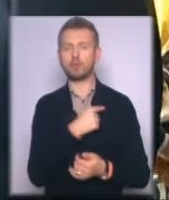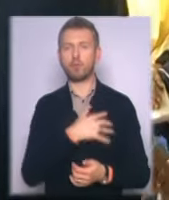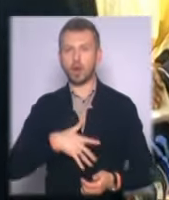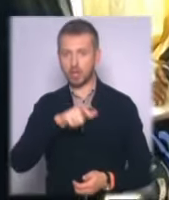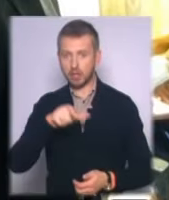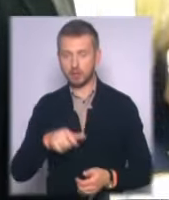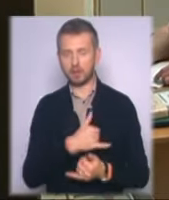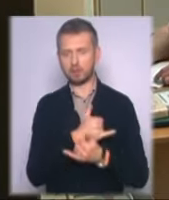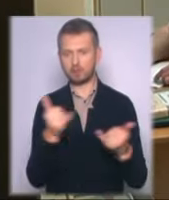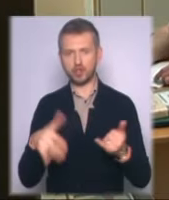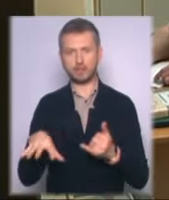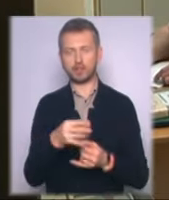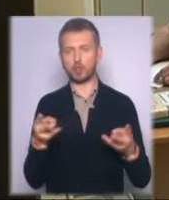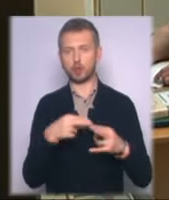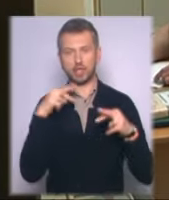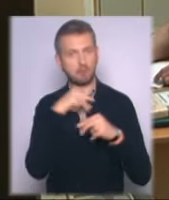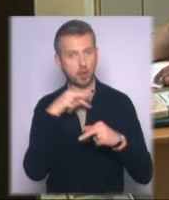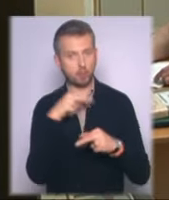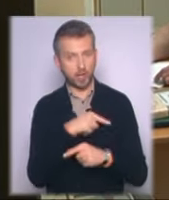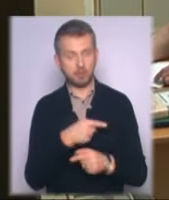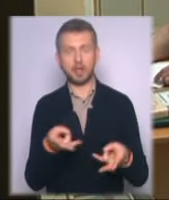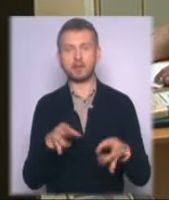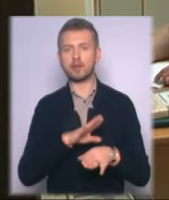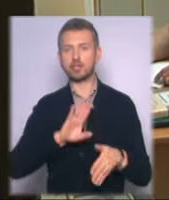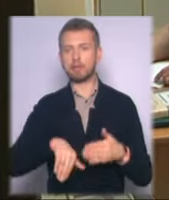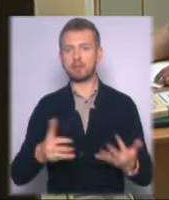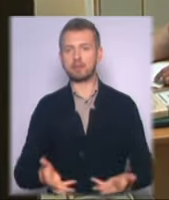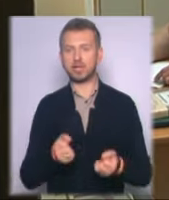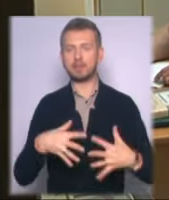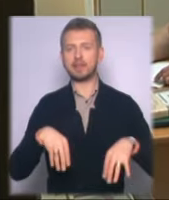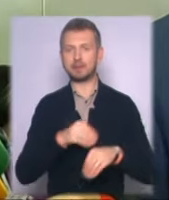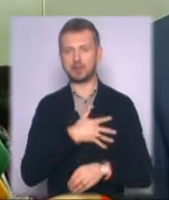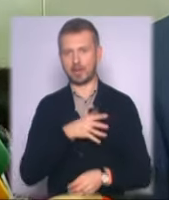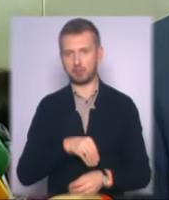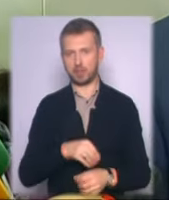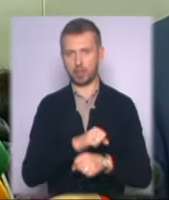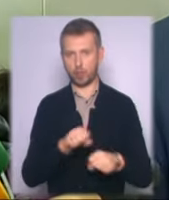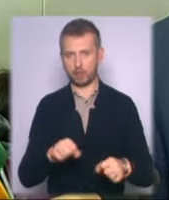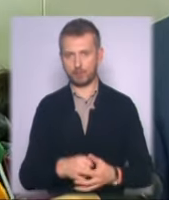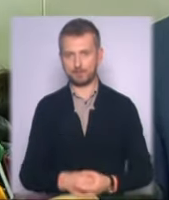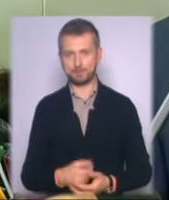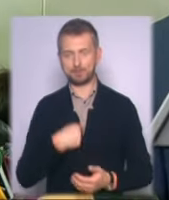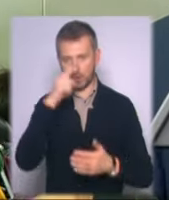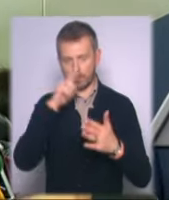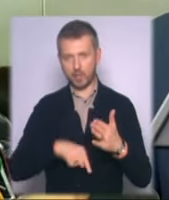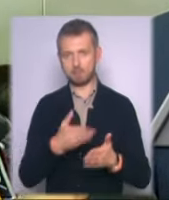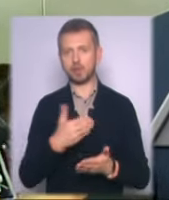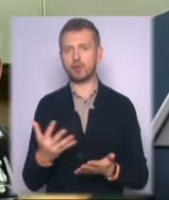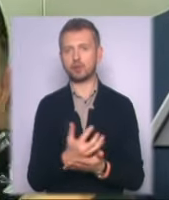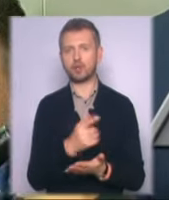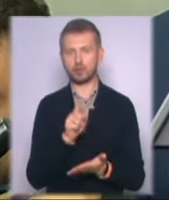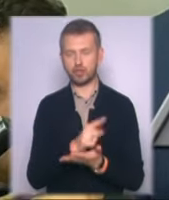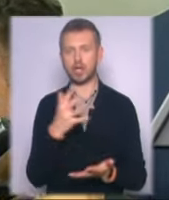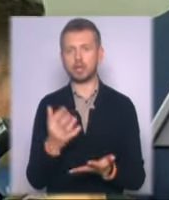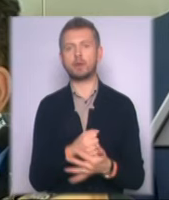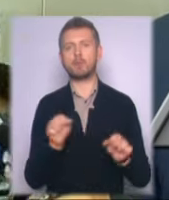забезпечені усіма необхідними медикаментами. Не залишаться без підтримки і сім'ї загиблих героїв. Я уверен, що ми повинні знайти